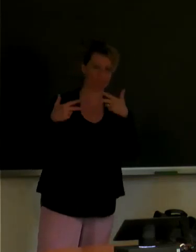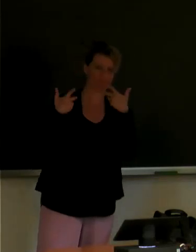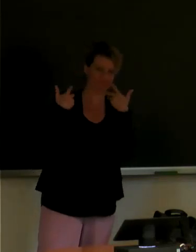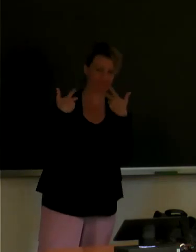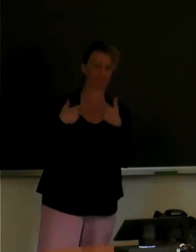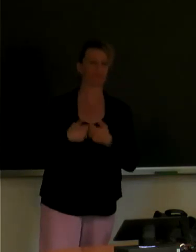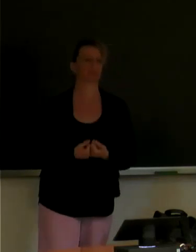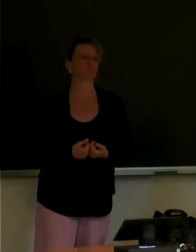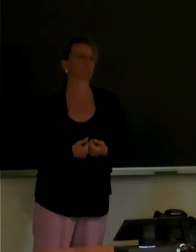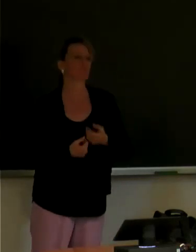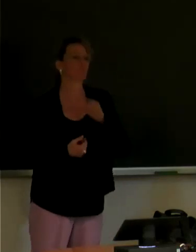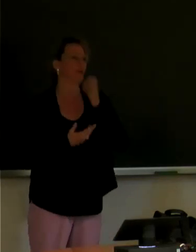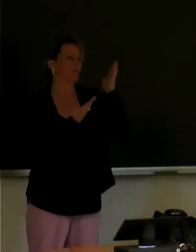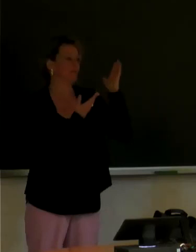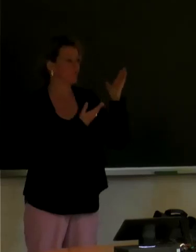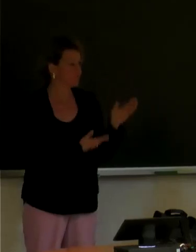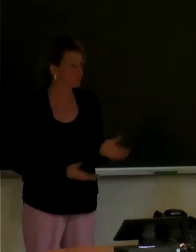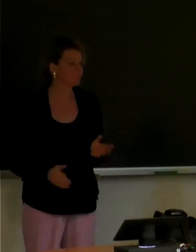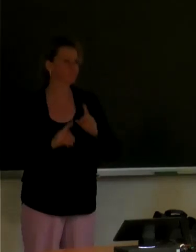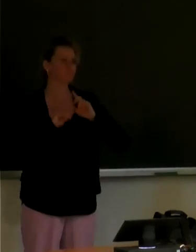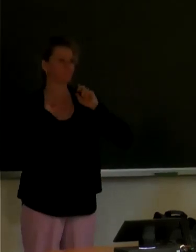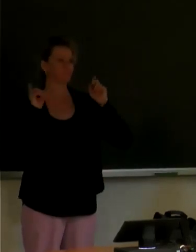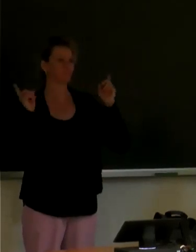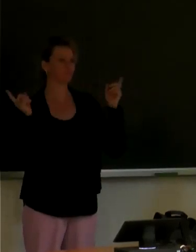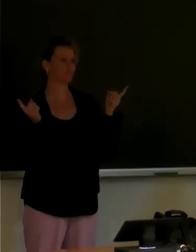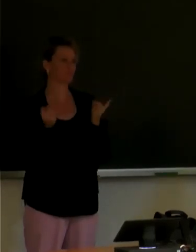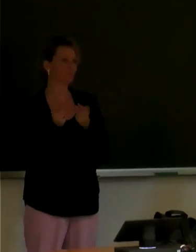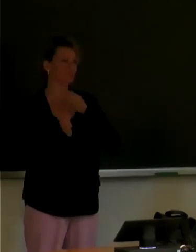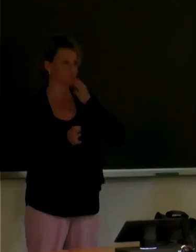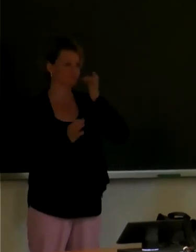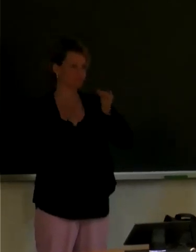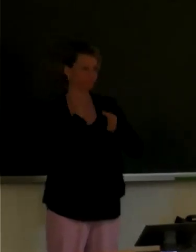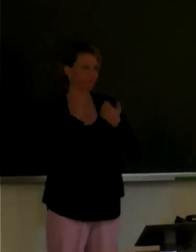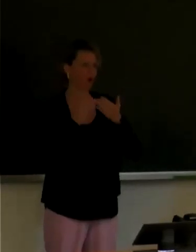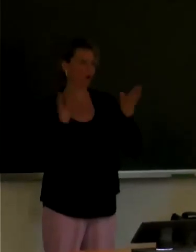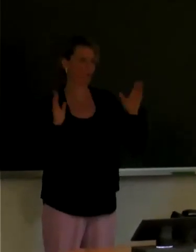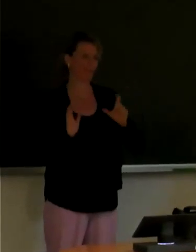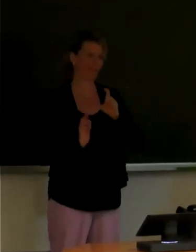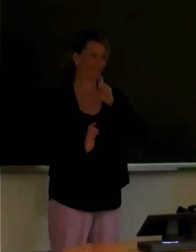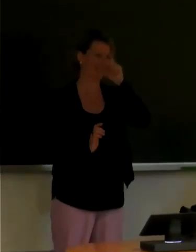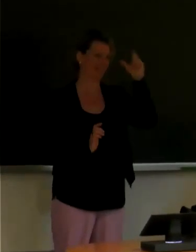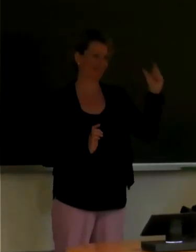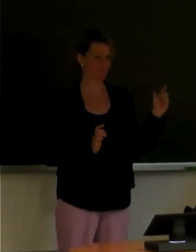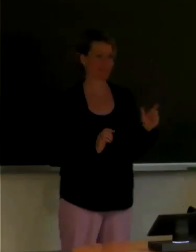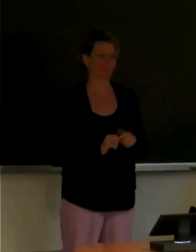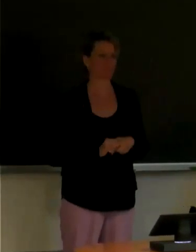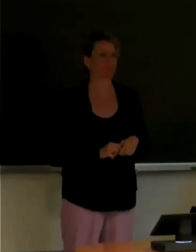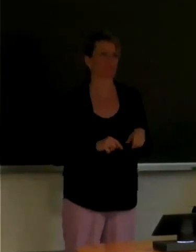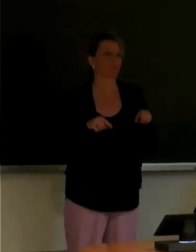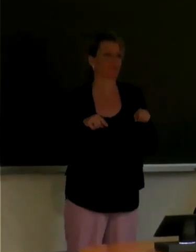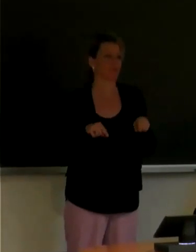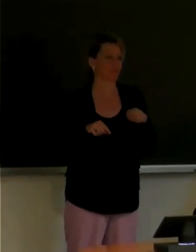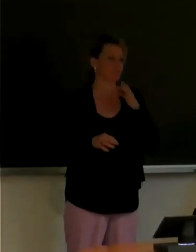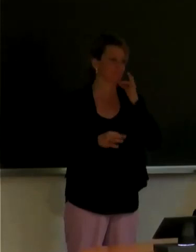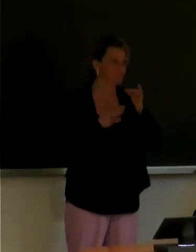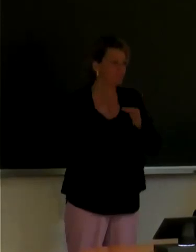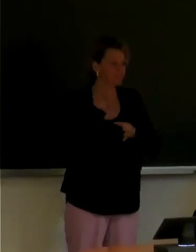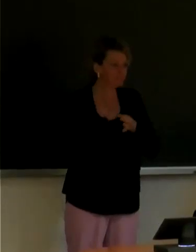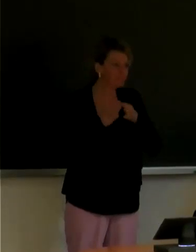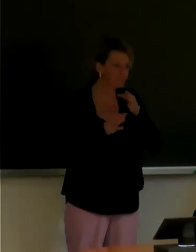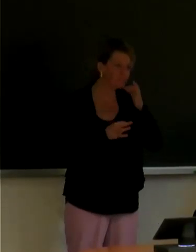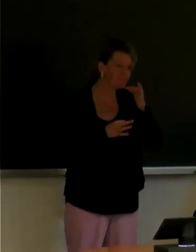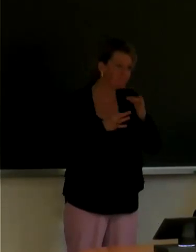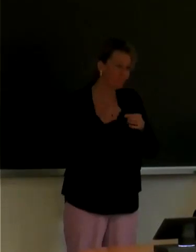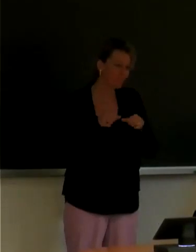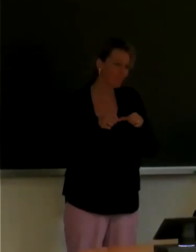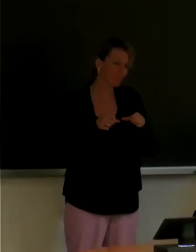per questa illustrazione del nostro Open Day che, diciamo, vede qui tracciare le linee generali su quella